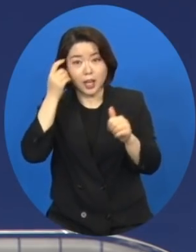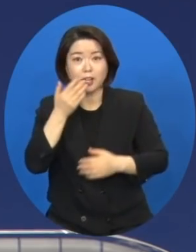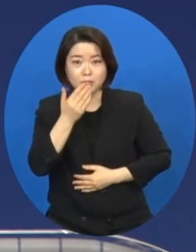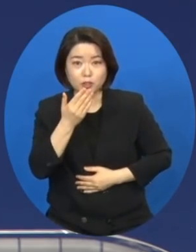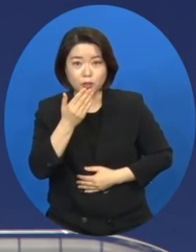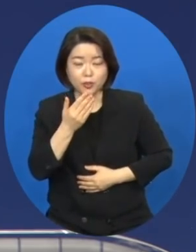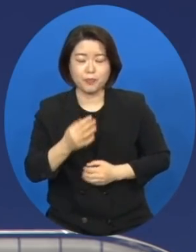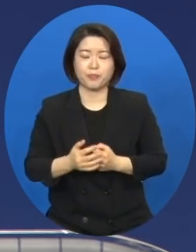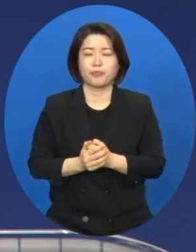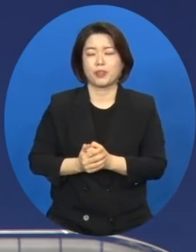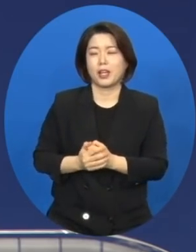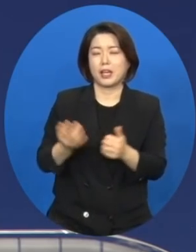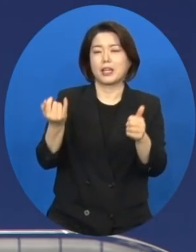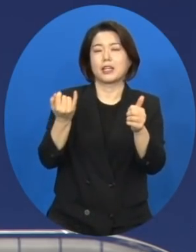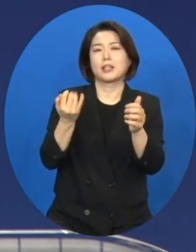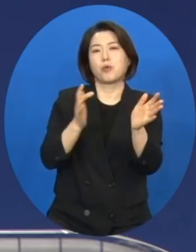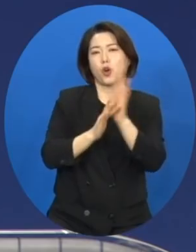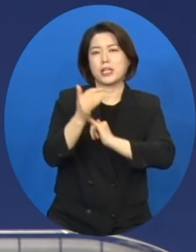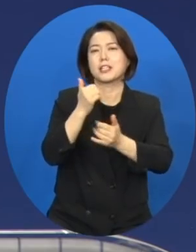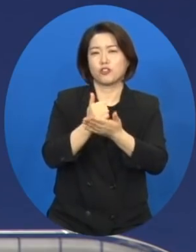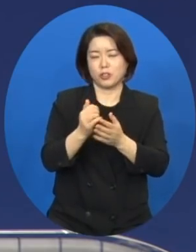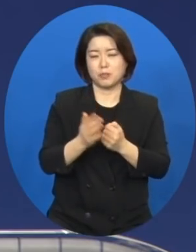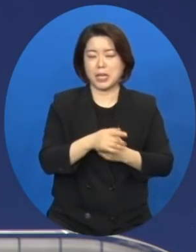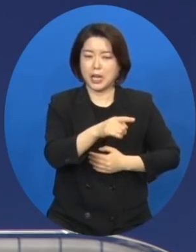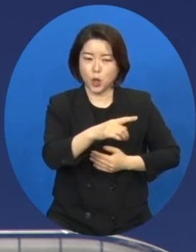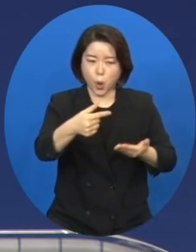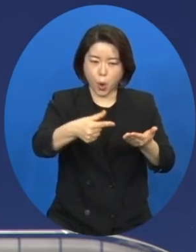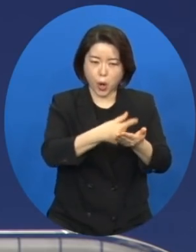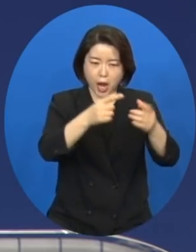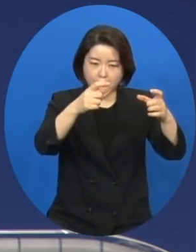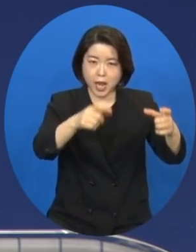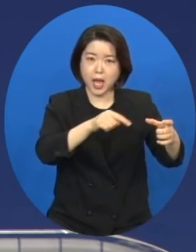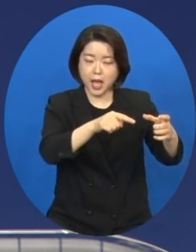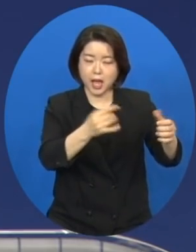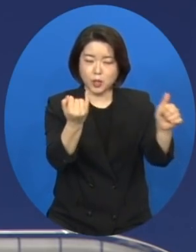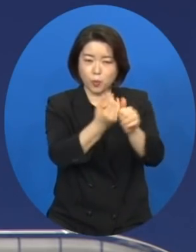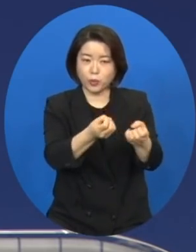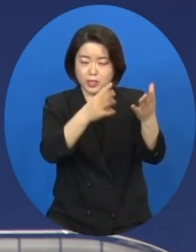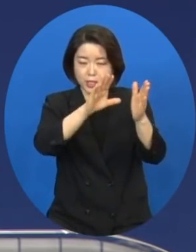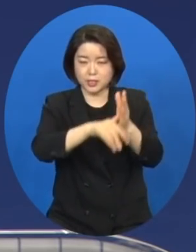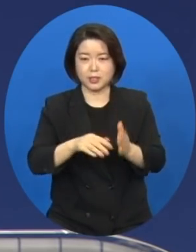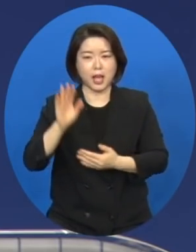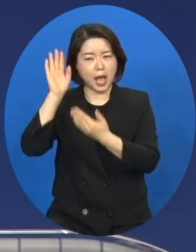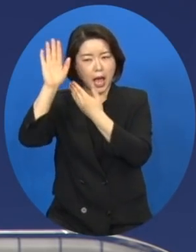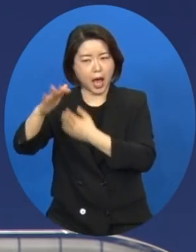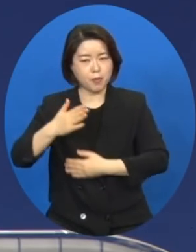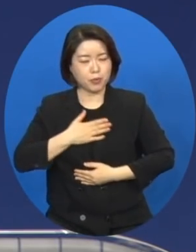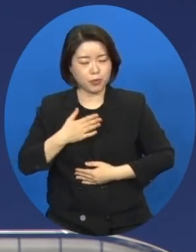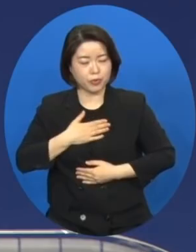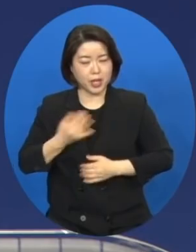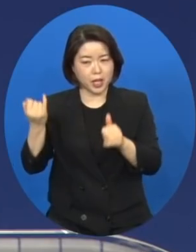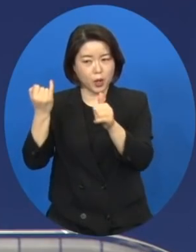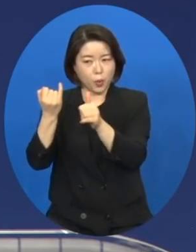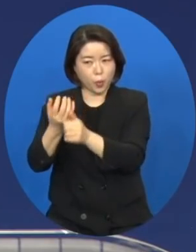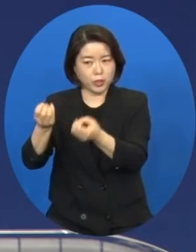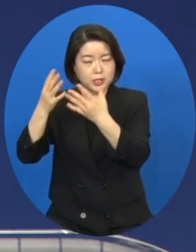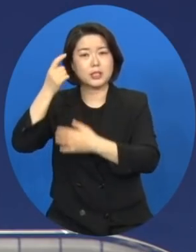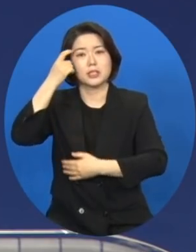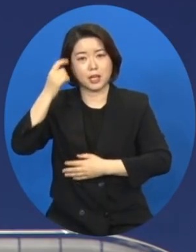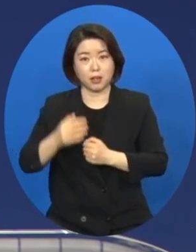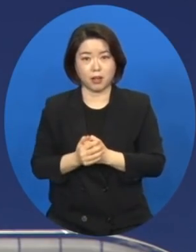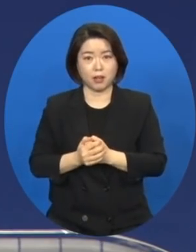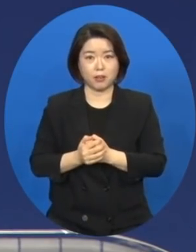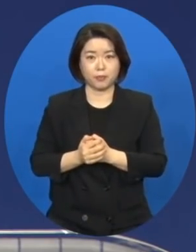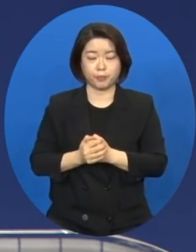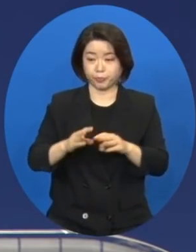이 혼인잔치에서 본인의 혼인식을 생각하고 있었던 거예요. 예수님이 결혼하셨습니까? 아니죠. 이